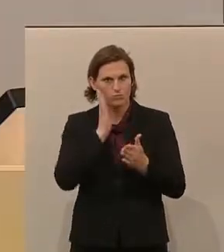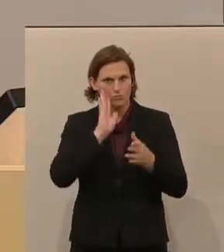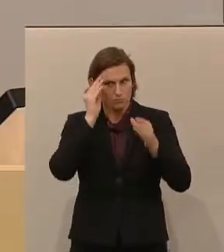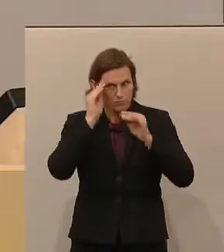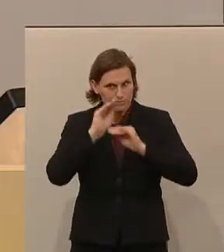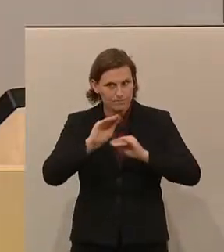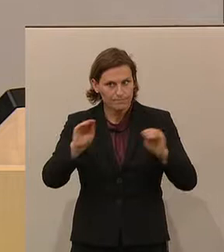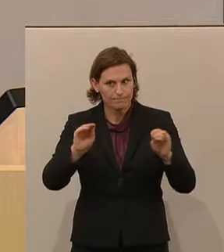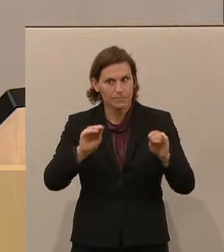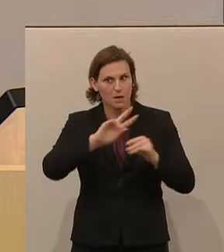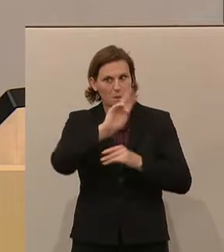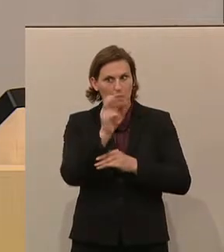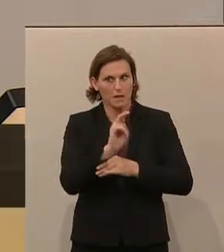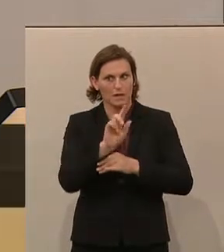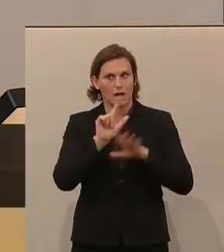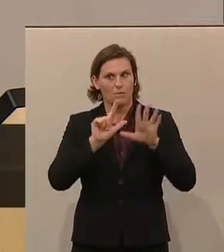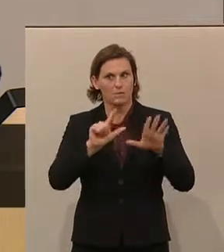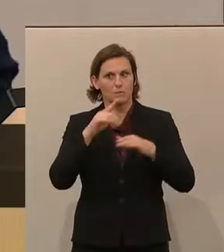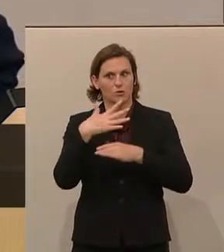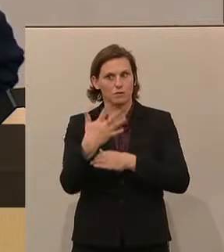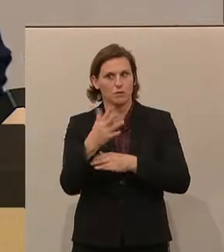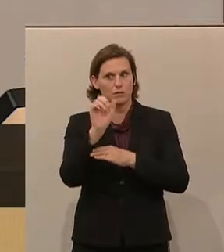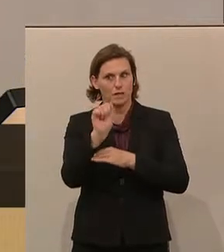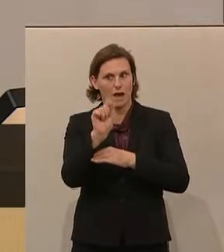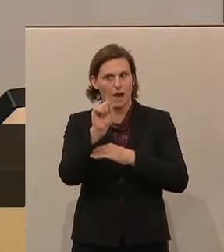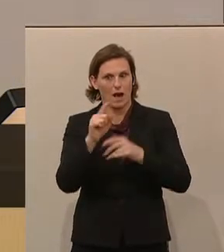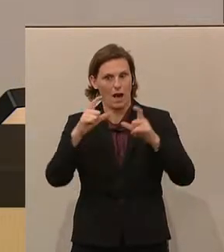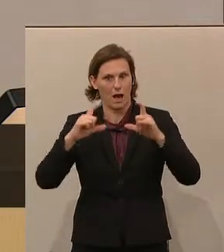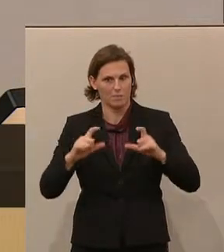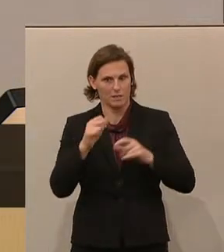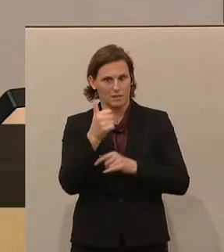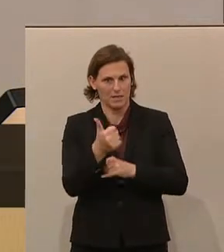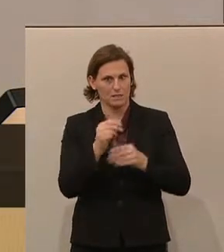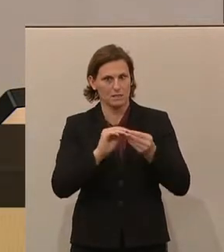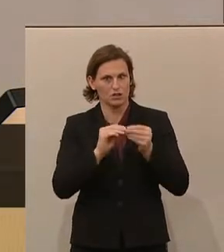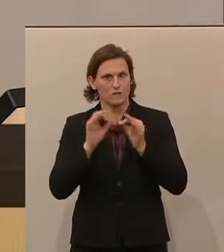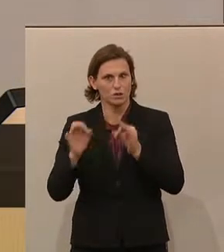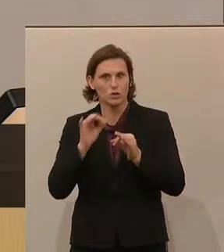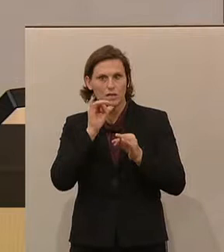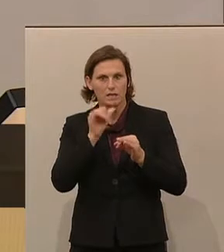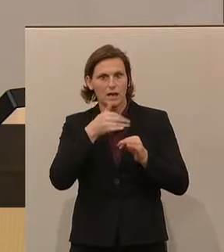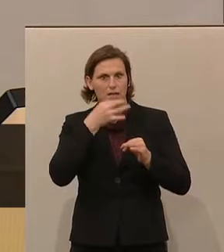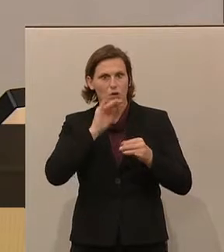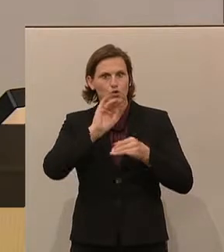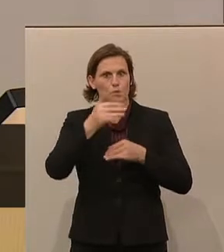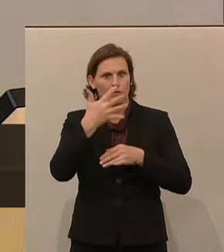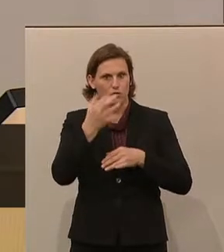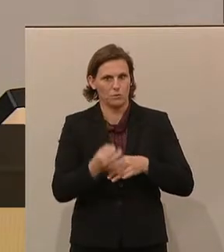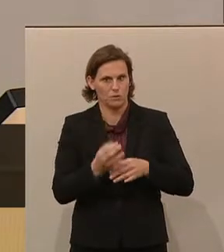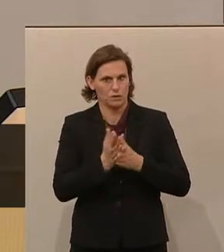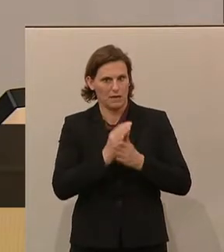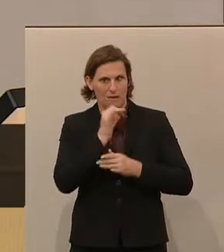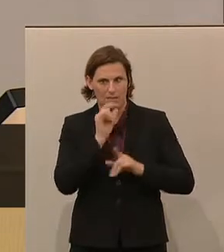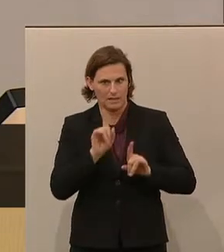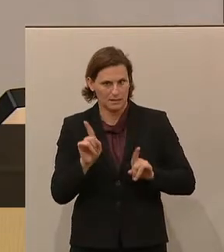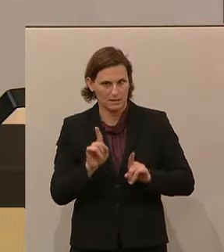aufmerksam machen, dass gemäß § 57a Absatz 1 der Geschäftsordnung kein Redner länger als 5 Minuten sprechen darf, wobei